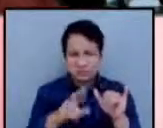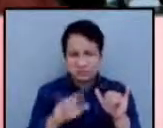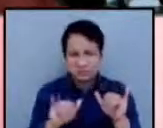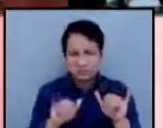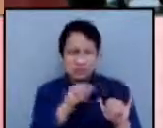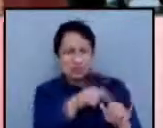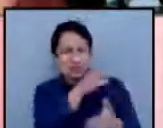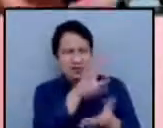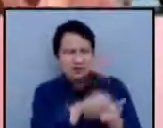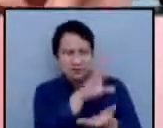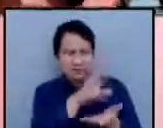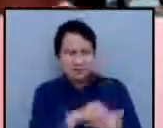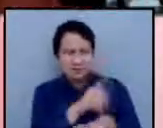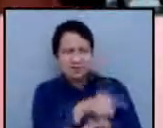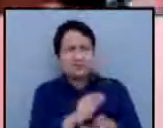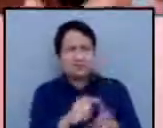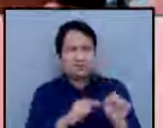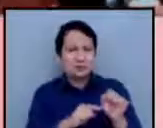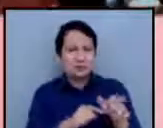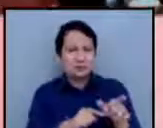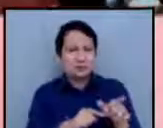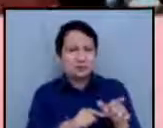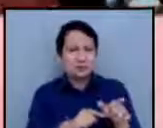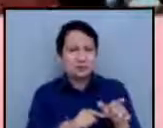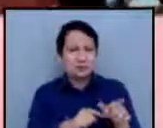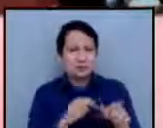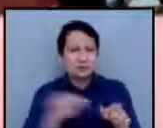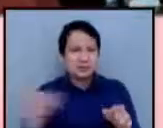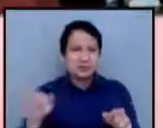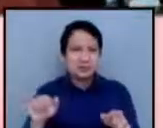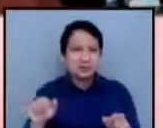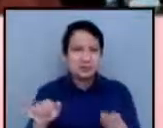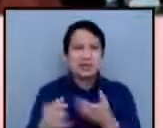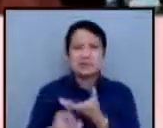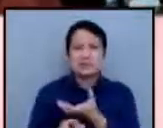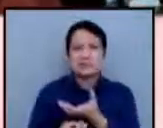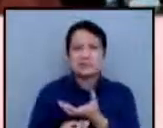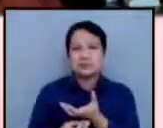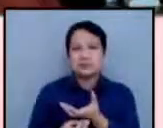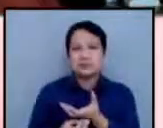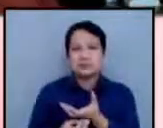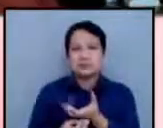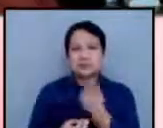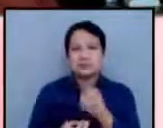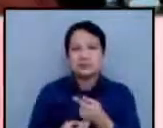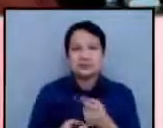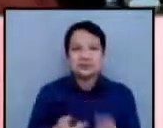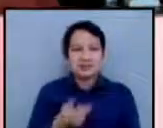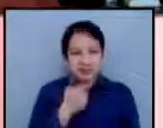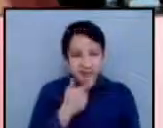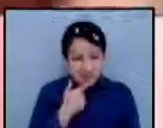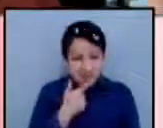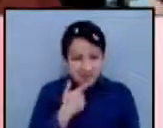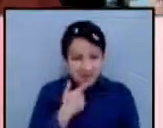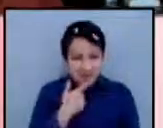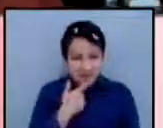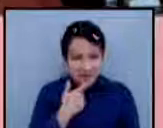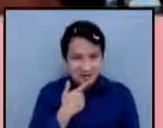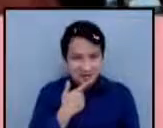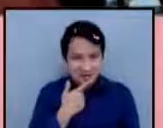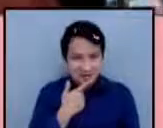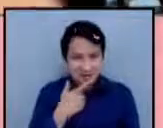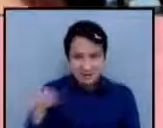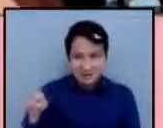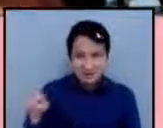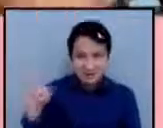kang originality kasi pareho kami ng cooking skills. So, natatawa na lang ako, di ba? Kasi syempre, kung ano yung kayang gawin